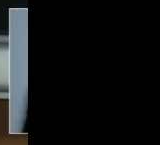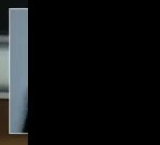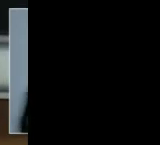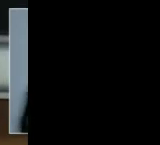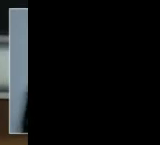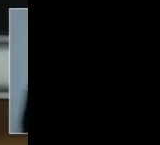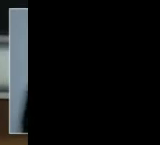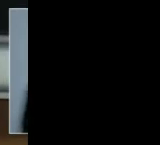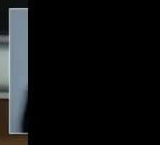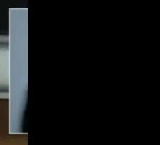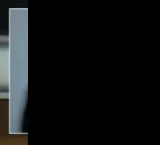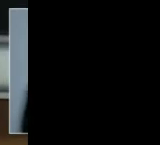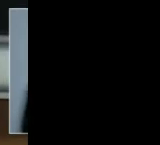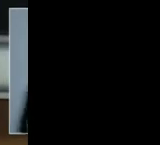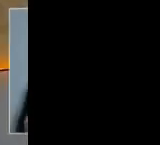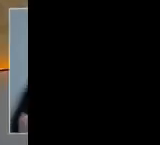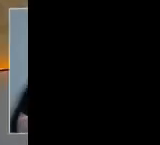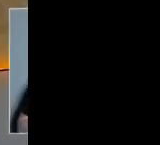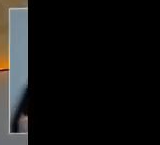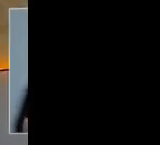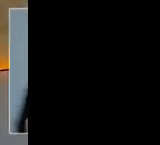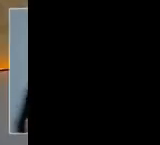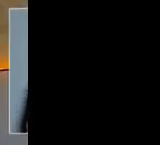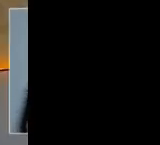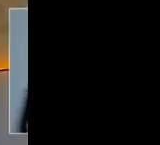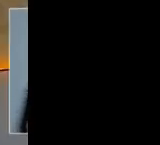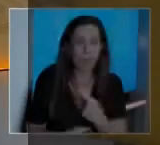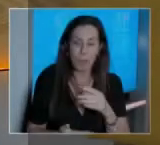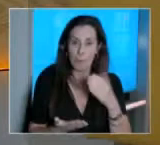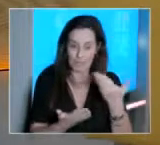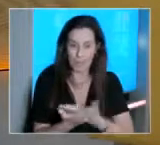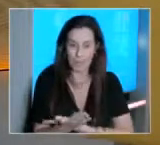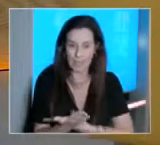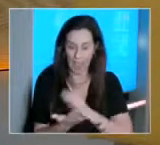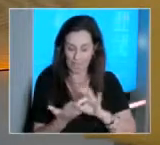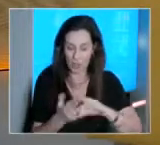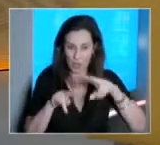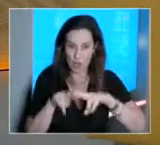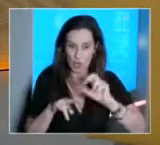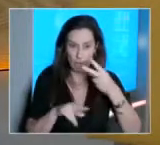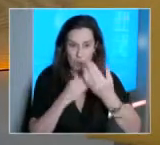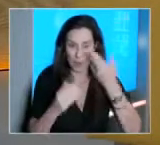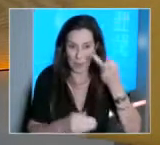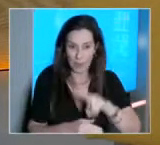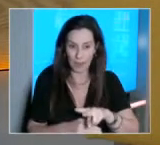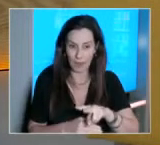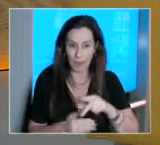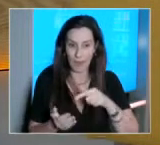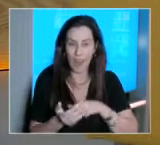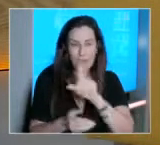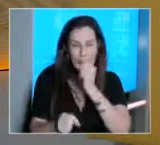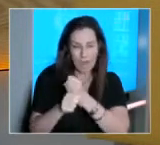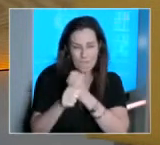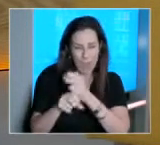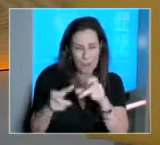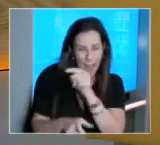בשבילה זה היה משהו שהיא לא יכלה לחיות איתו ברמה כזאת. היא אפילו טענה במכתב שהיא הותירה שבועיים לפני מותה לגיל אלדמה, אותו גיל